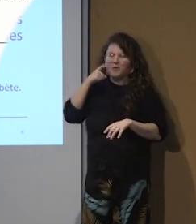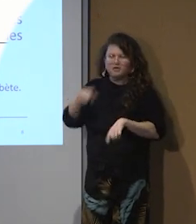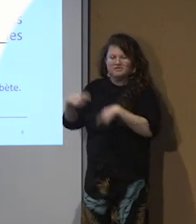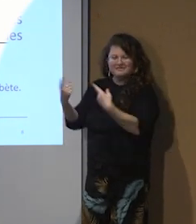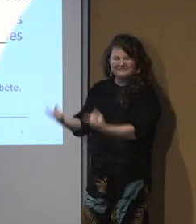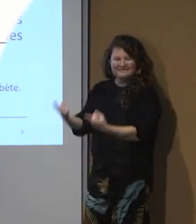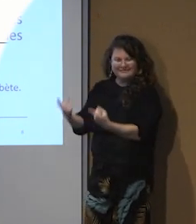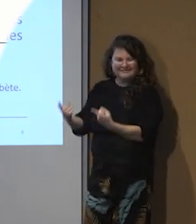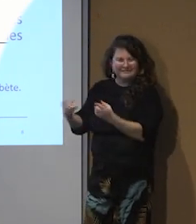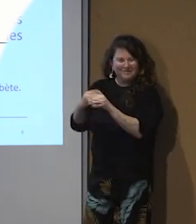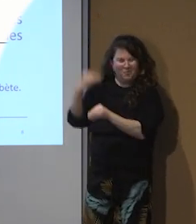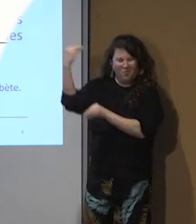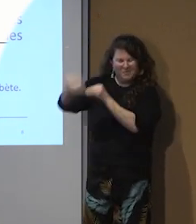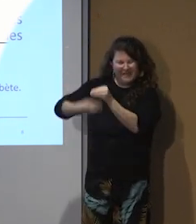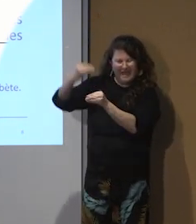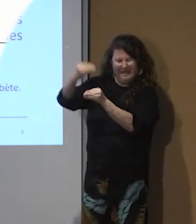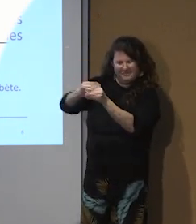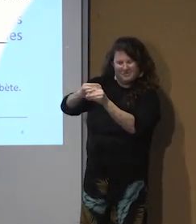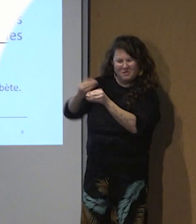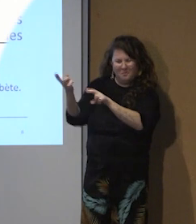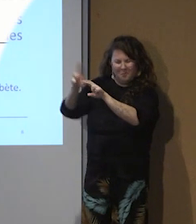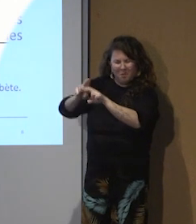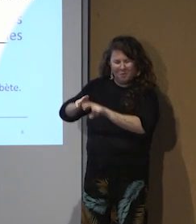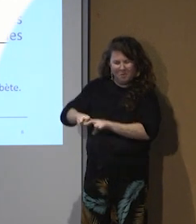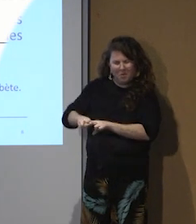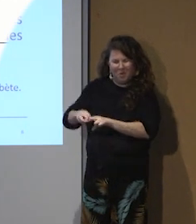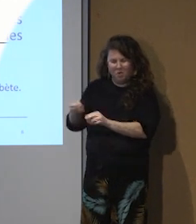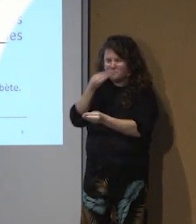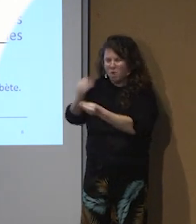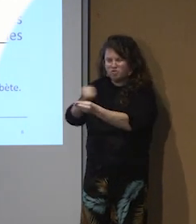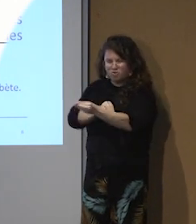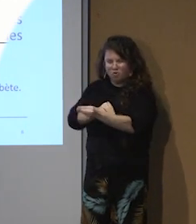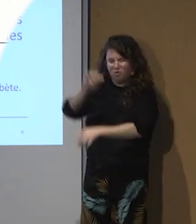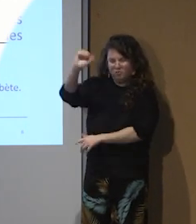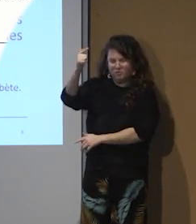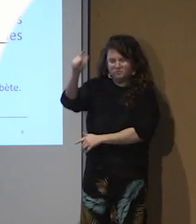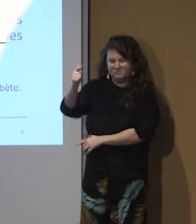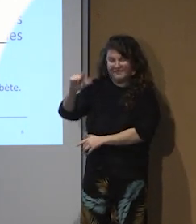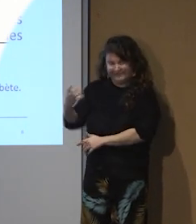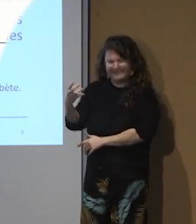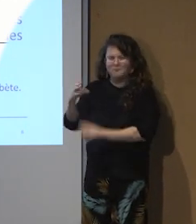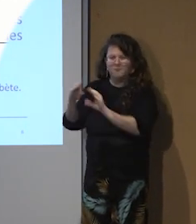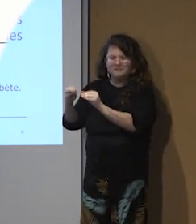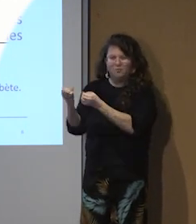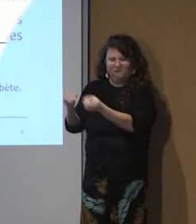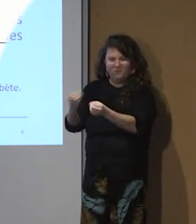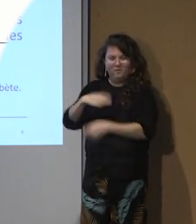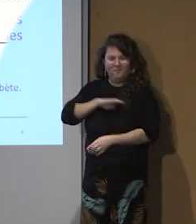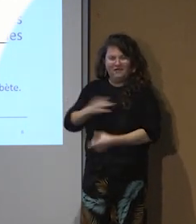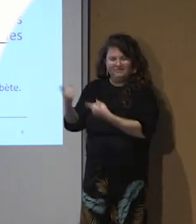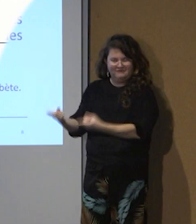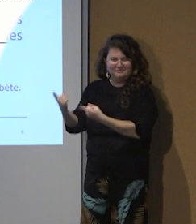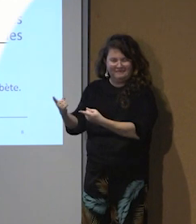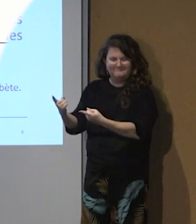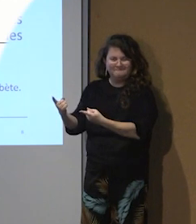mondial, selon les chiffres de l'Organisation mondiale de la santé 2011. Elle est en perpétuelle augmentation depuis la seconde moitié du